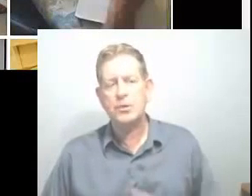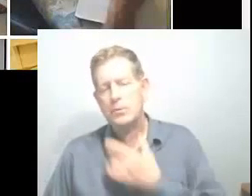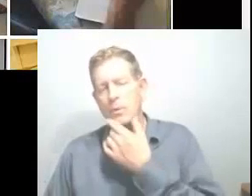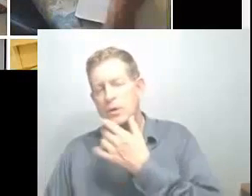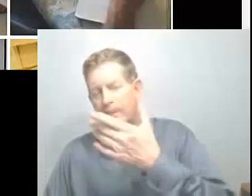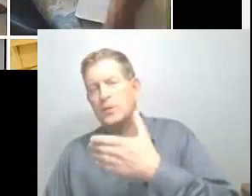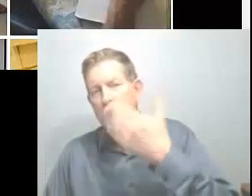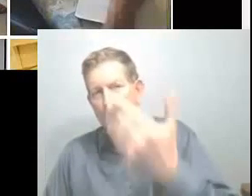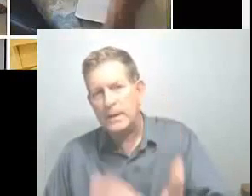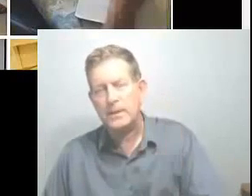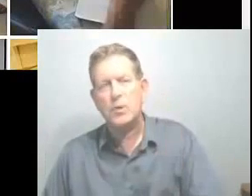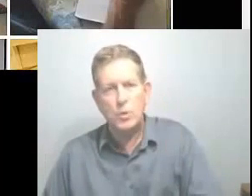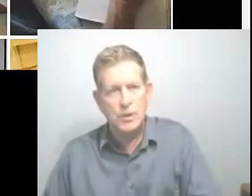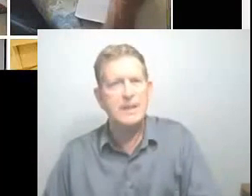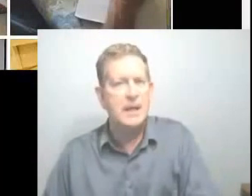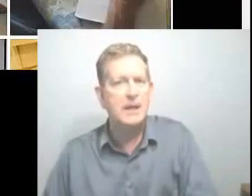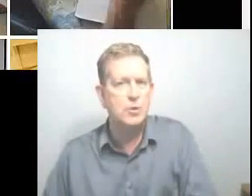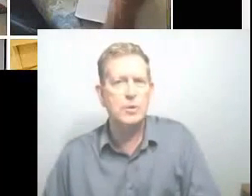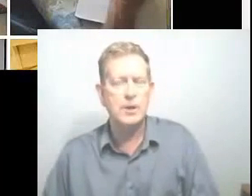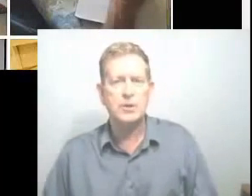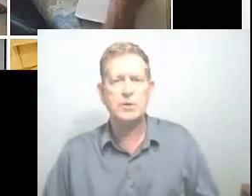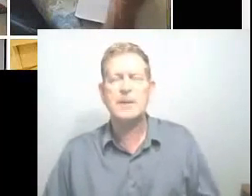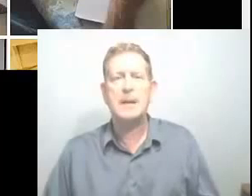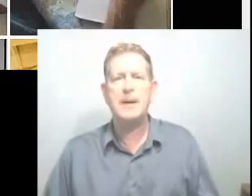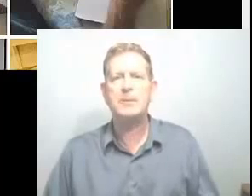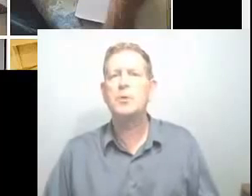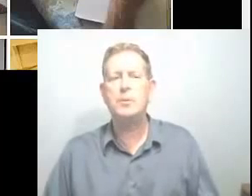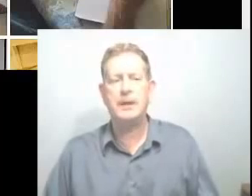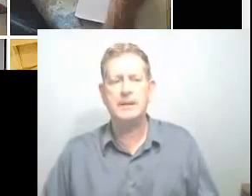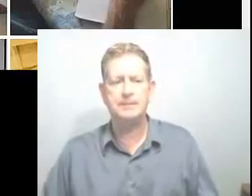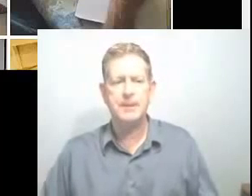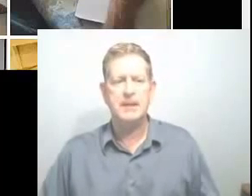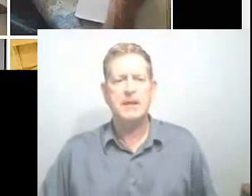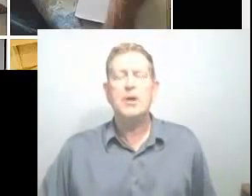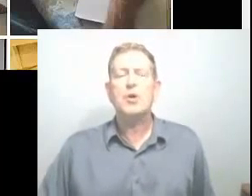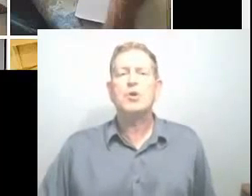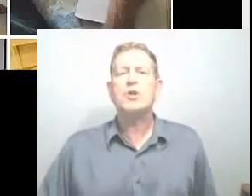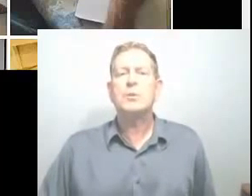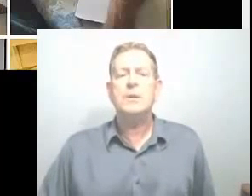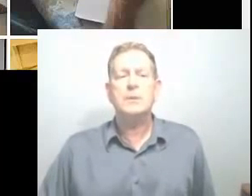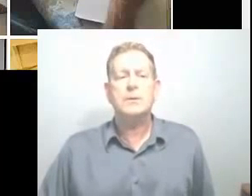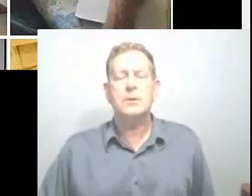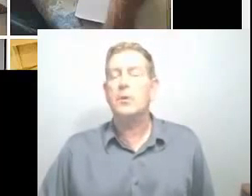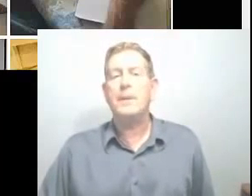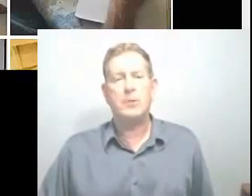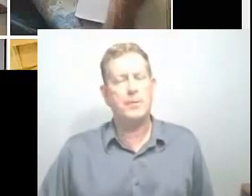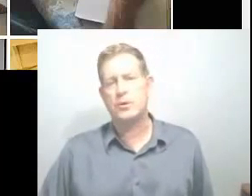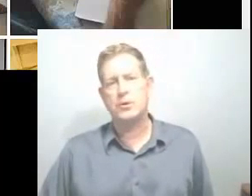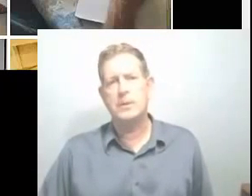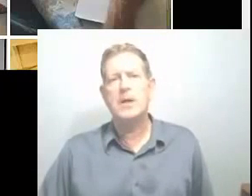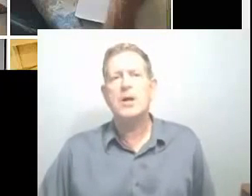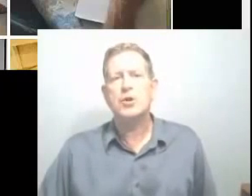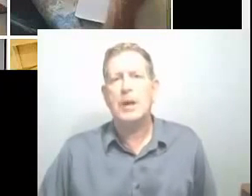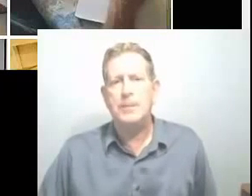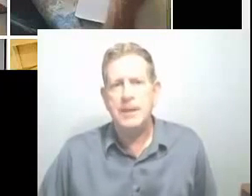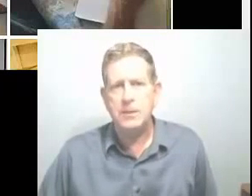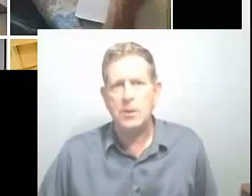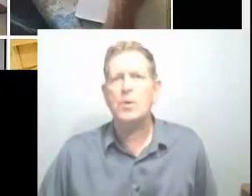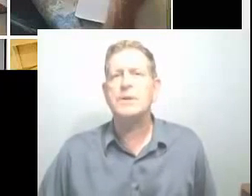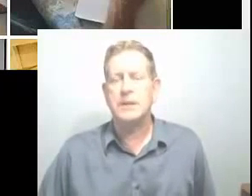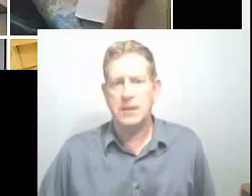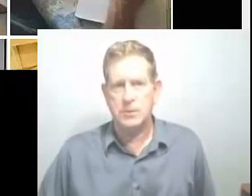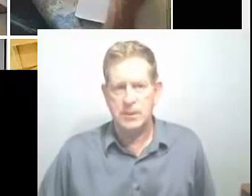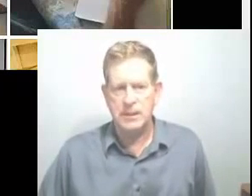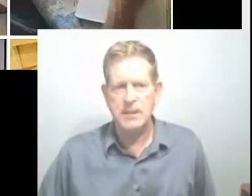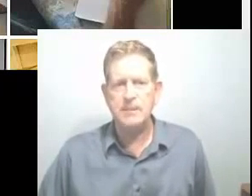ces images, moi, je vais me souvenir des sujets desquels je suis capable de parler. Non, pardon, pas je suis.